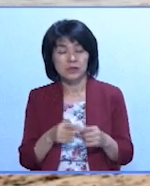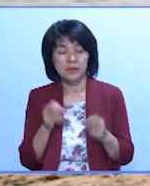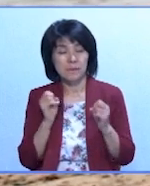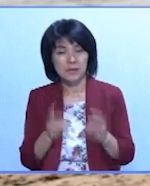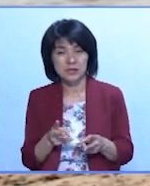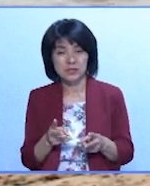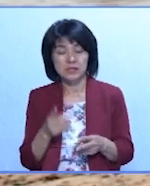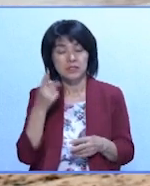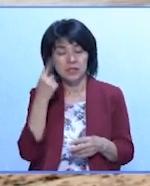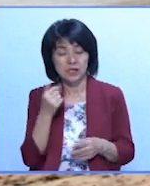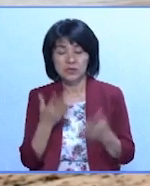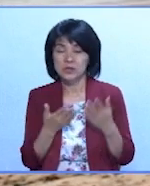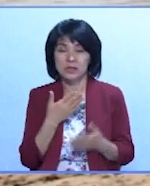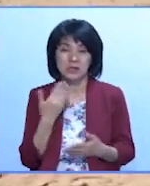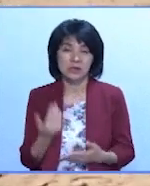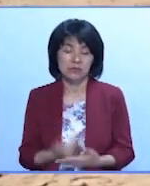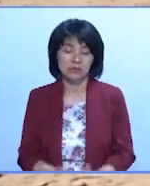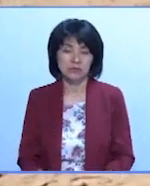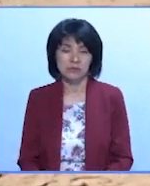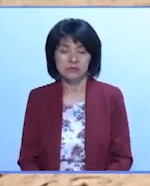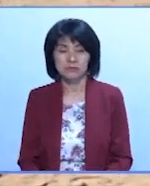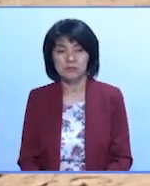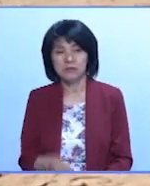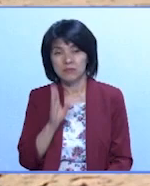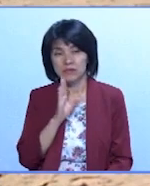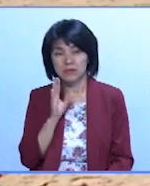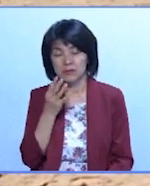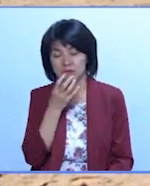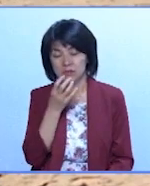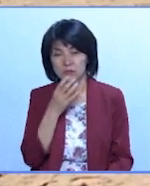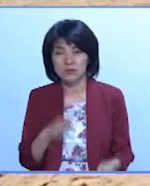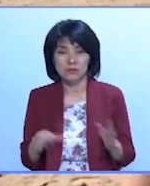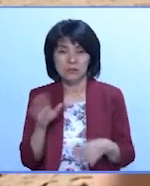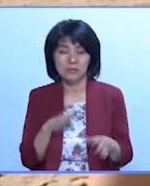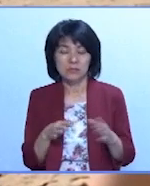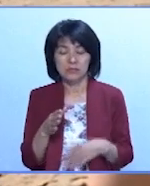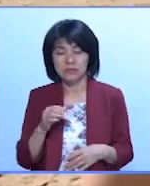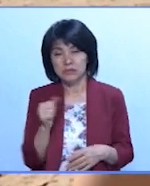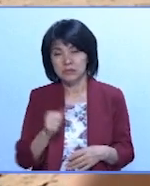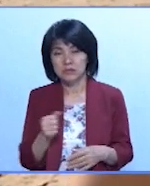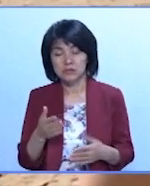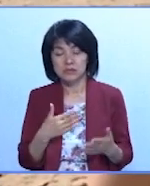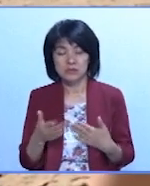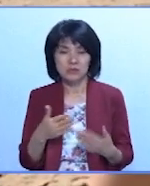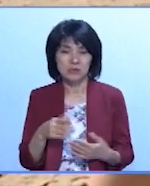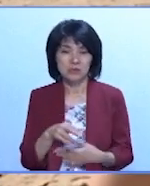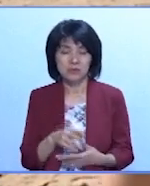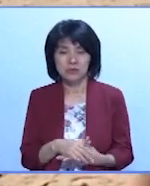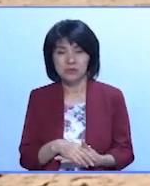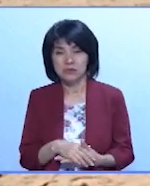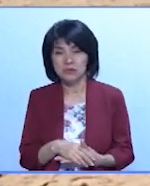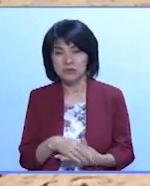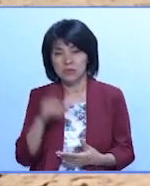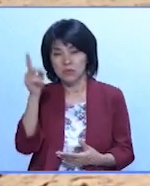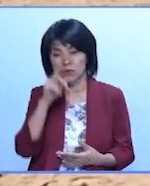ме екен? Бірге сұрап көрейік. Вода теплая, нормально. С друзьями пришел. Ну, громче не было еще.